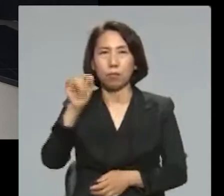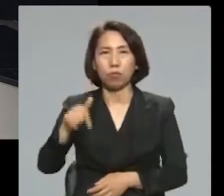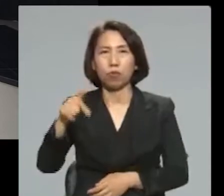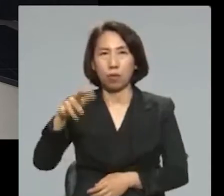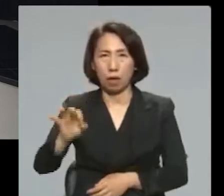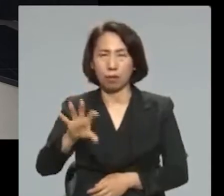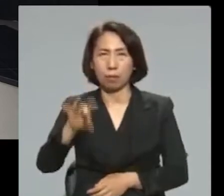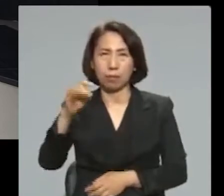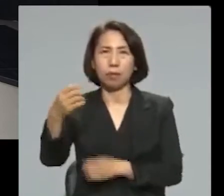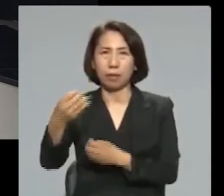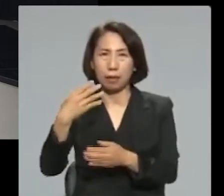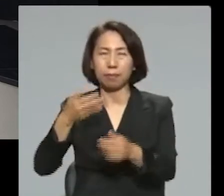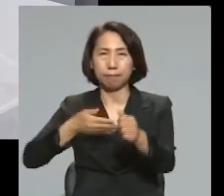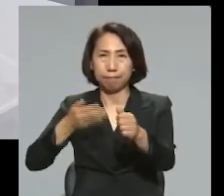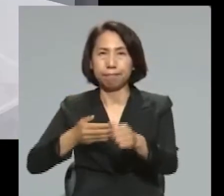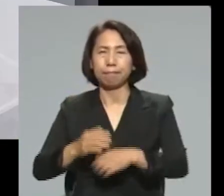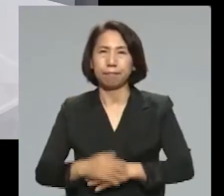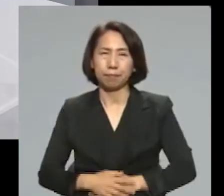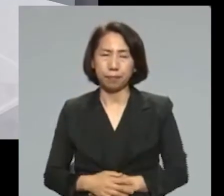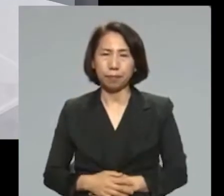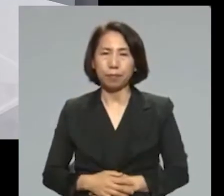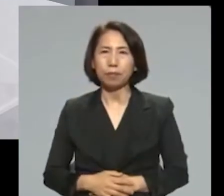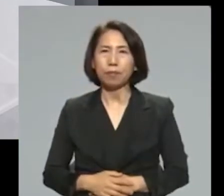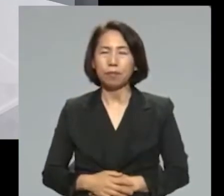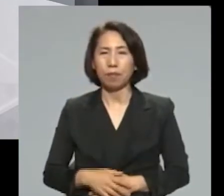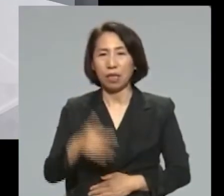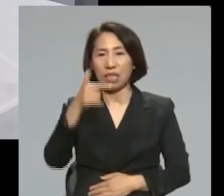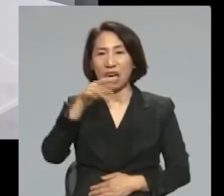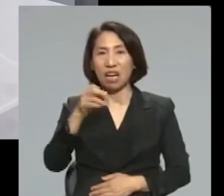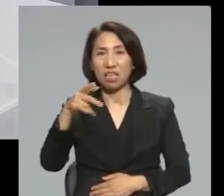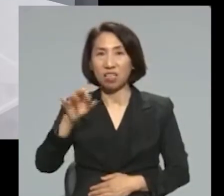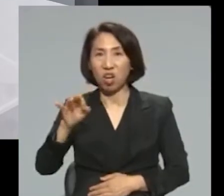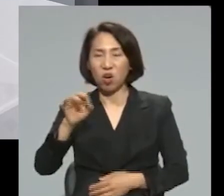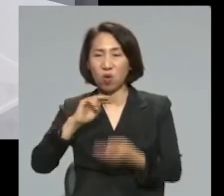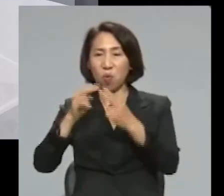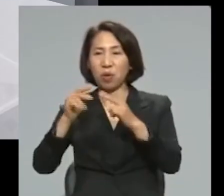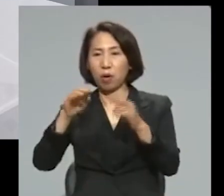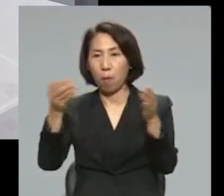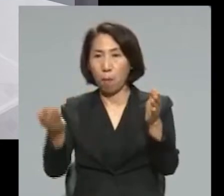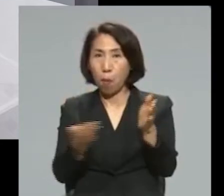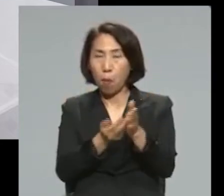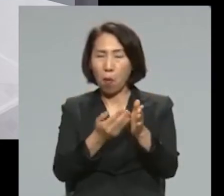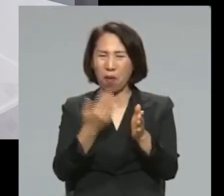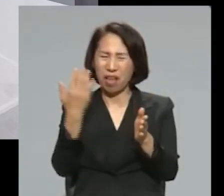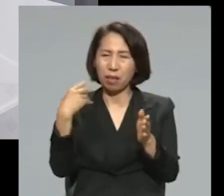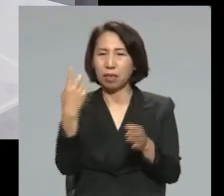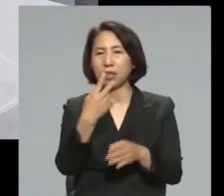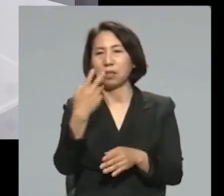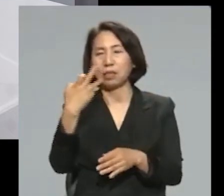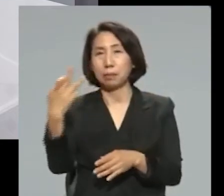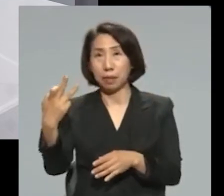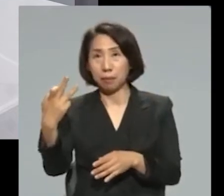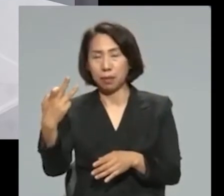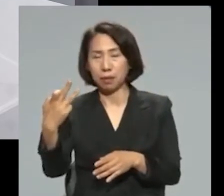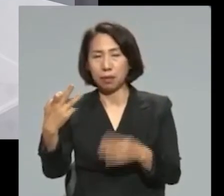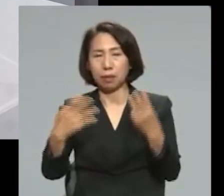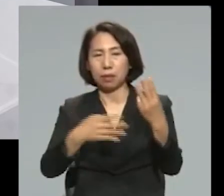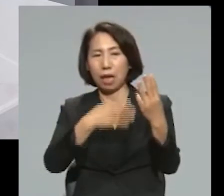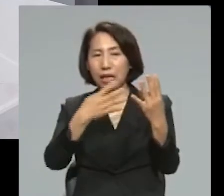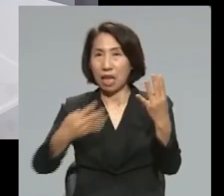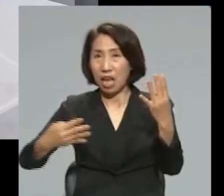답변 기회를 드리겠습니다. 강정고령군은 2013년 4대강 사업의 하나로